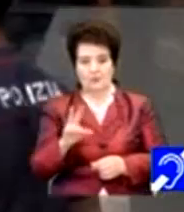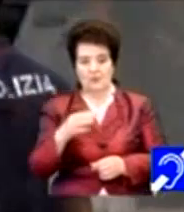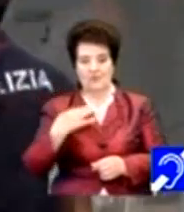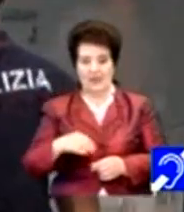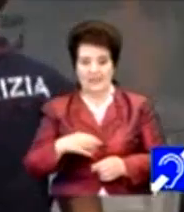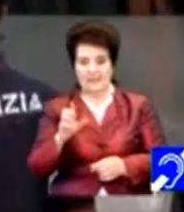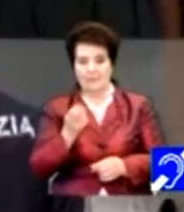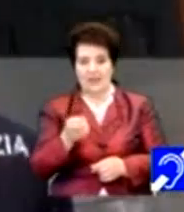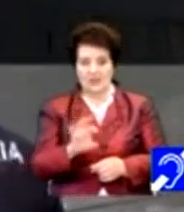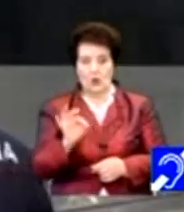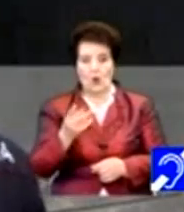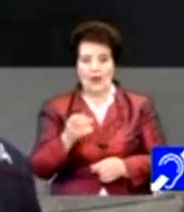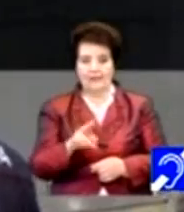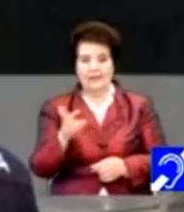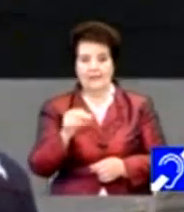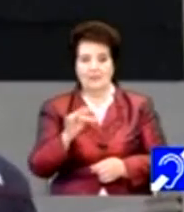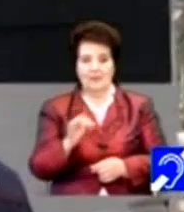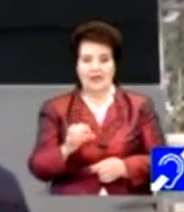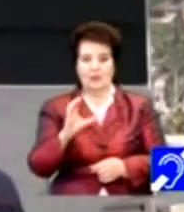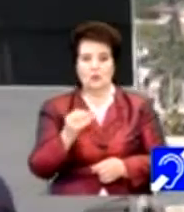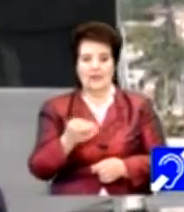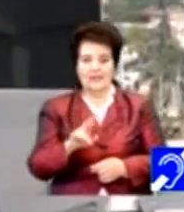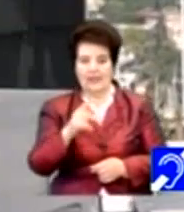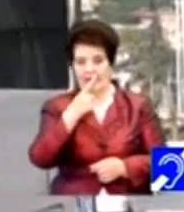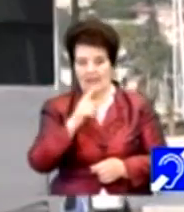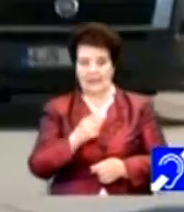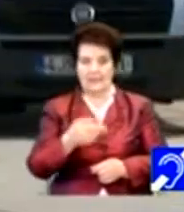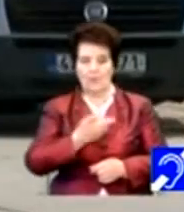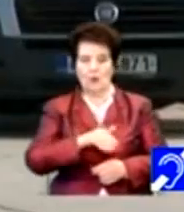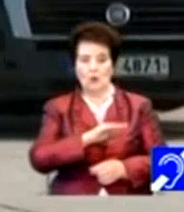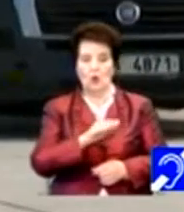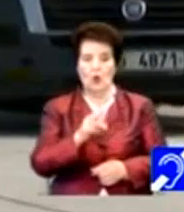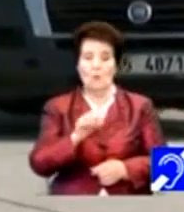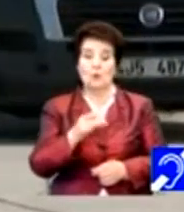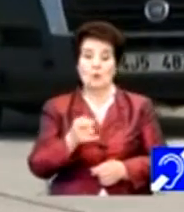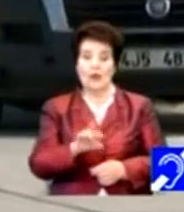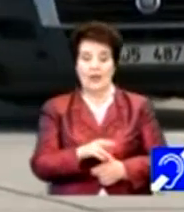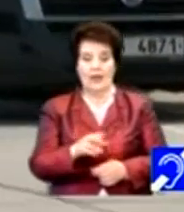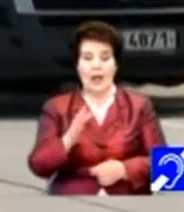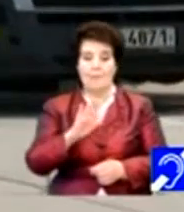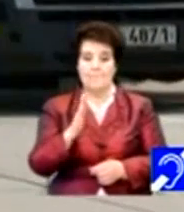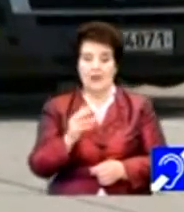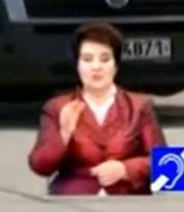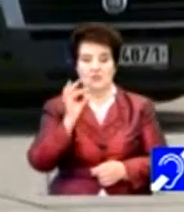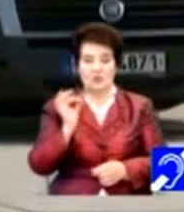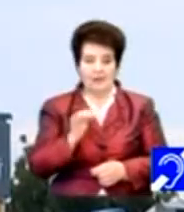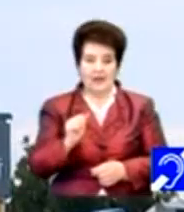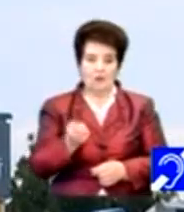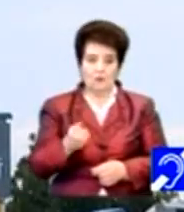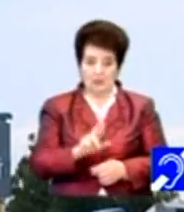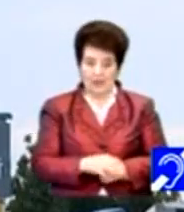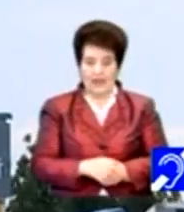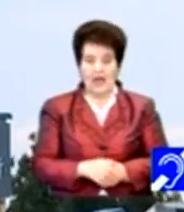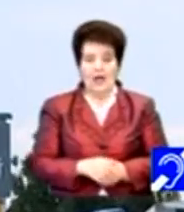Franța, Belgia, Olanda, Elveția, Danemarca, Suedia, Grecia, Islanda și Portugalia. Marți își vor redeschide granițele Germania și Austria.